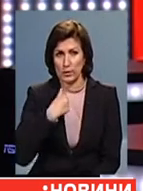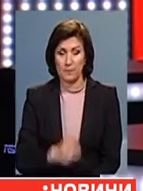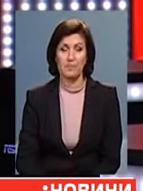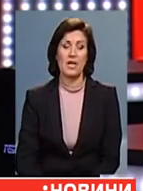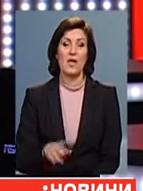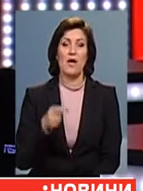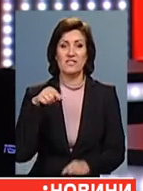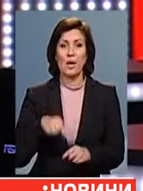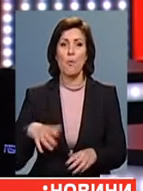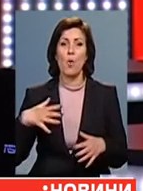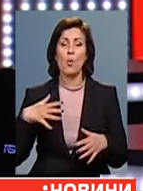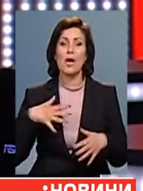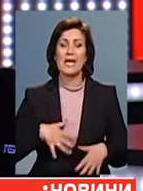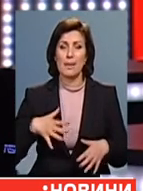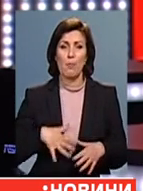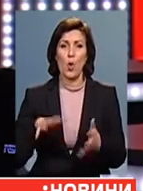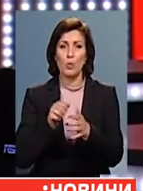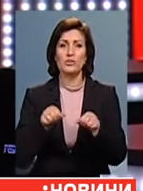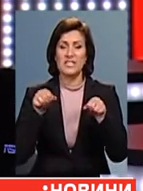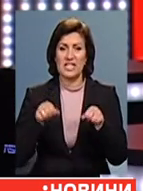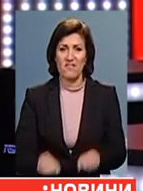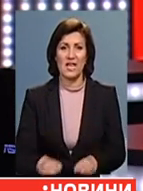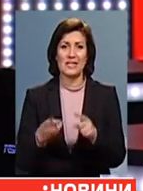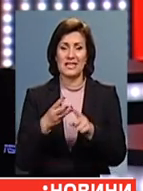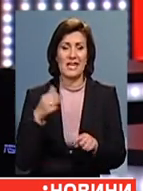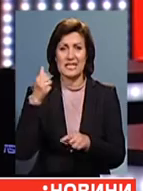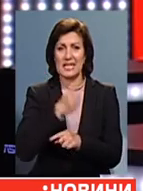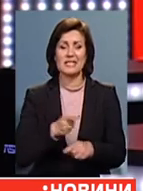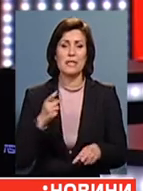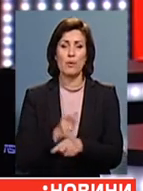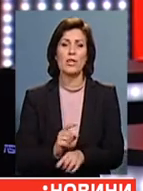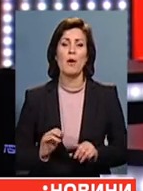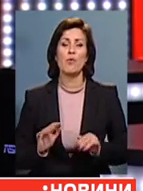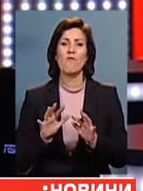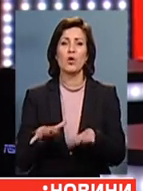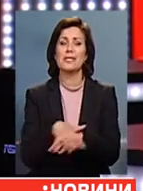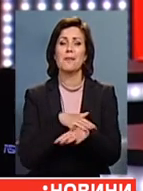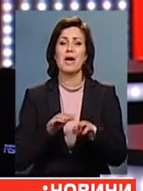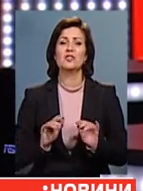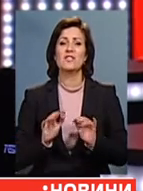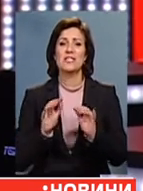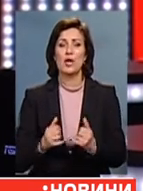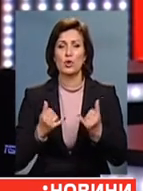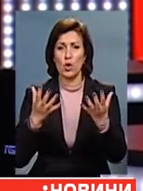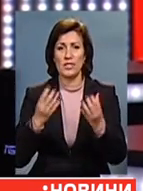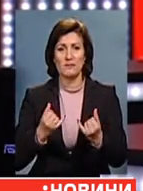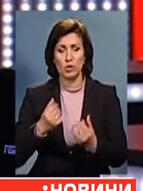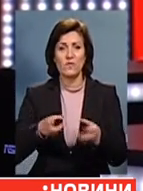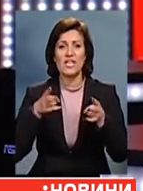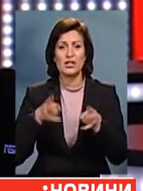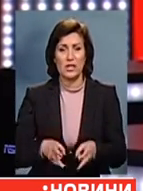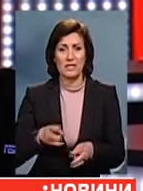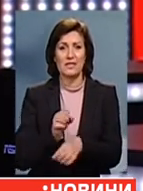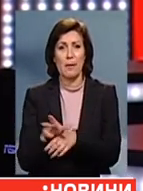У самому Криму окупаційна влада третій рік поспіль забороняє проводити масові заходи до Дня вшанування жертв депортації. До тих, хто цього